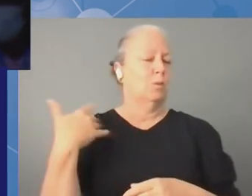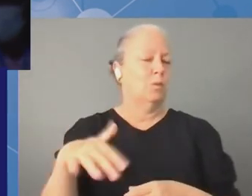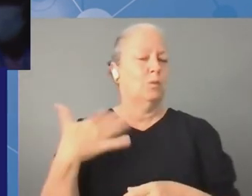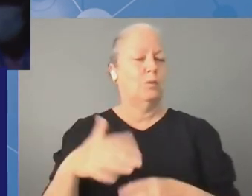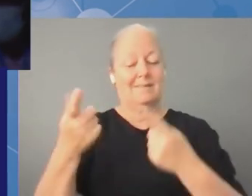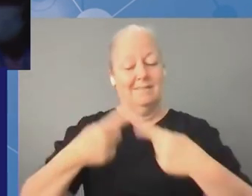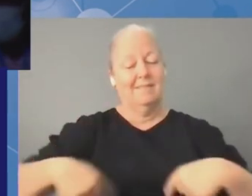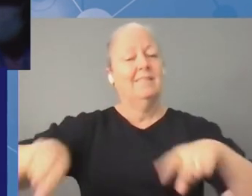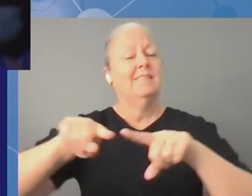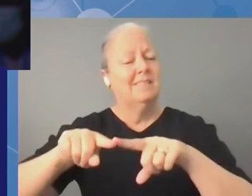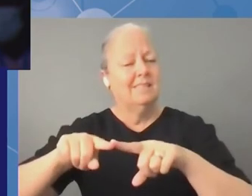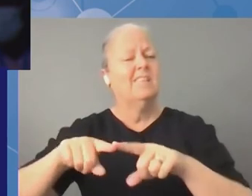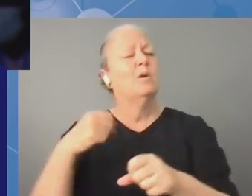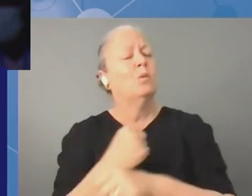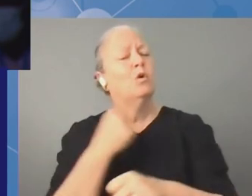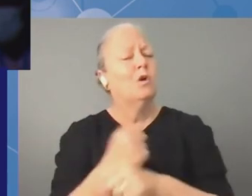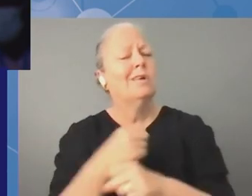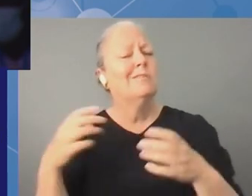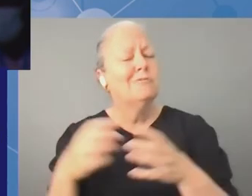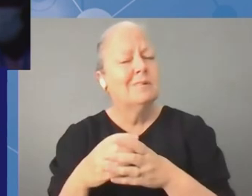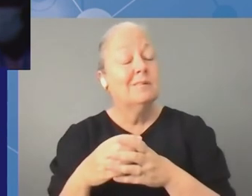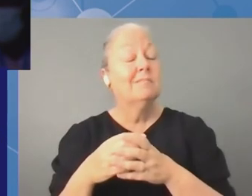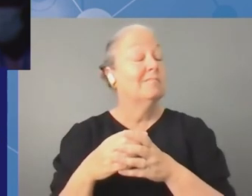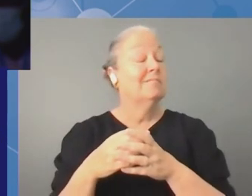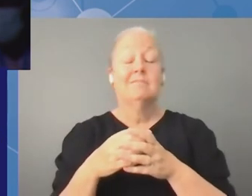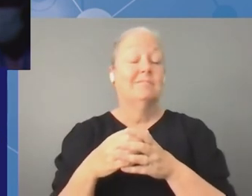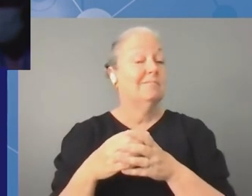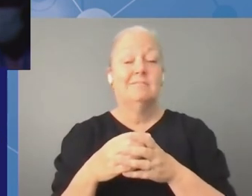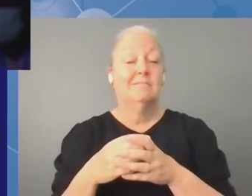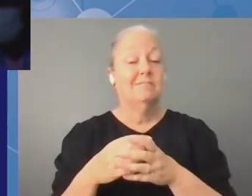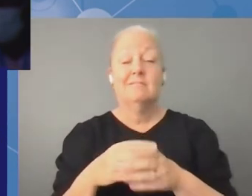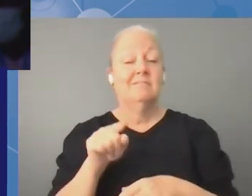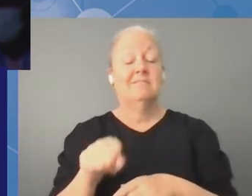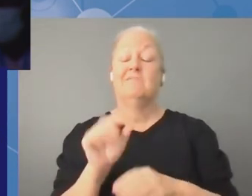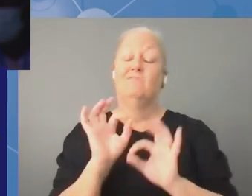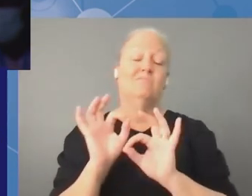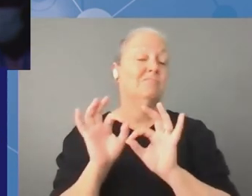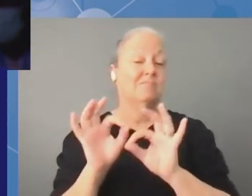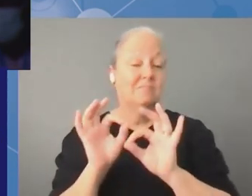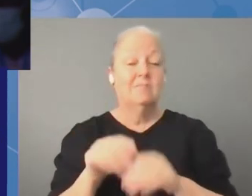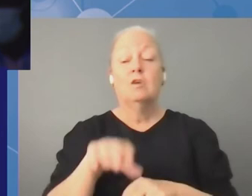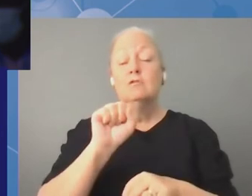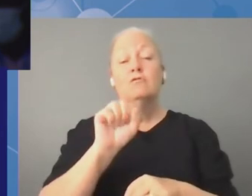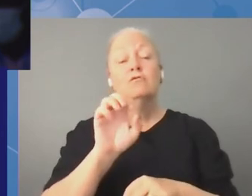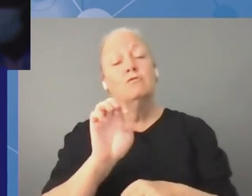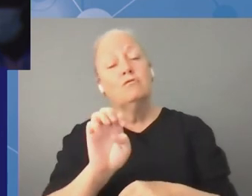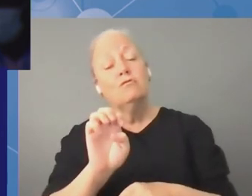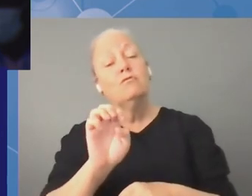في تحالفها الديناميكي الذي أعجبنا جدا، ونحن